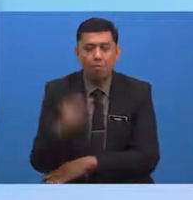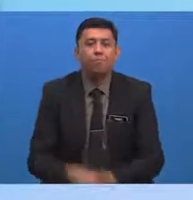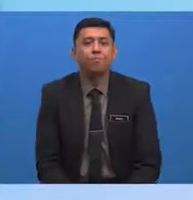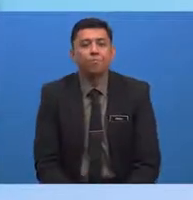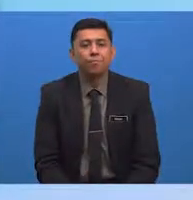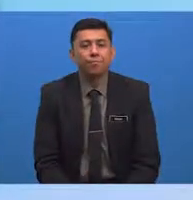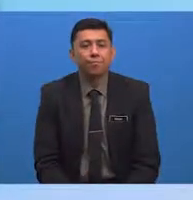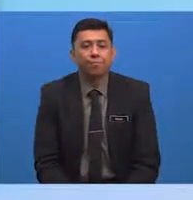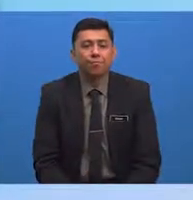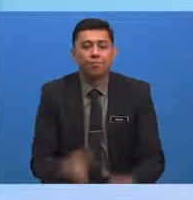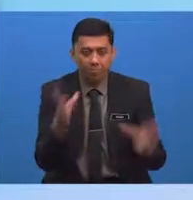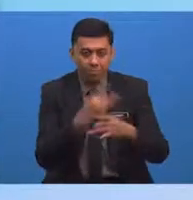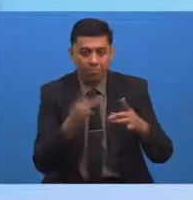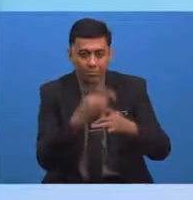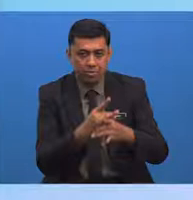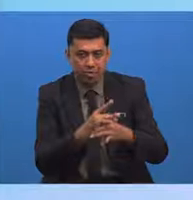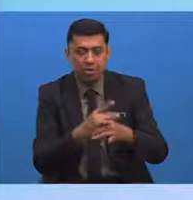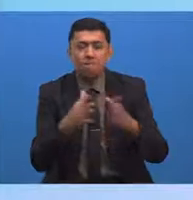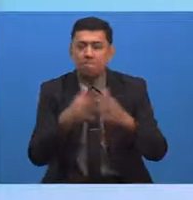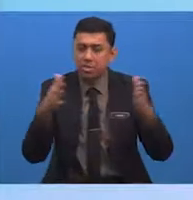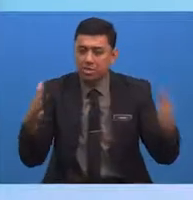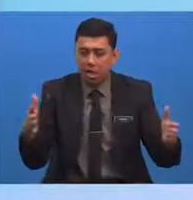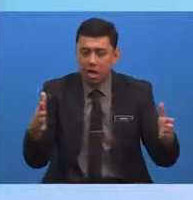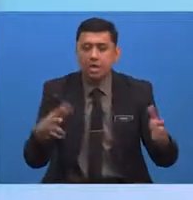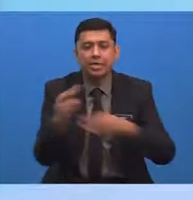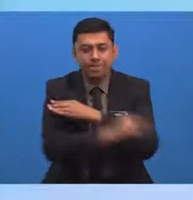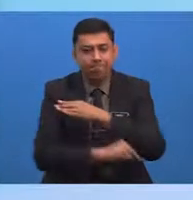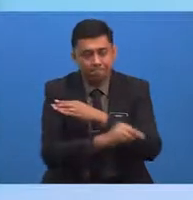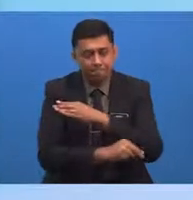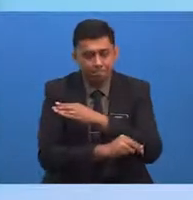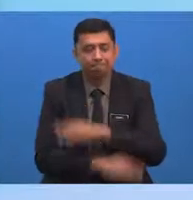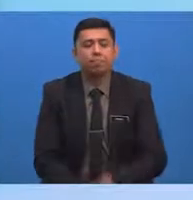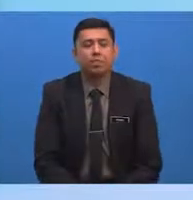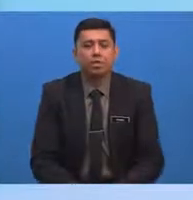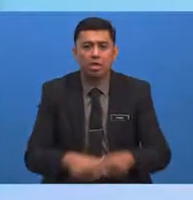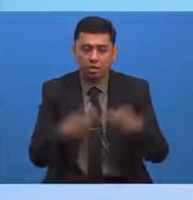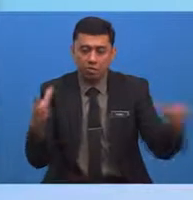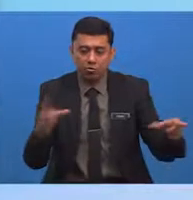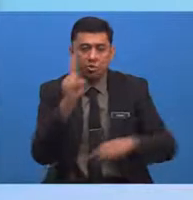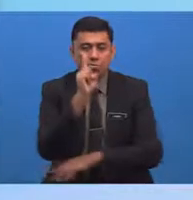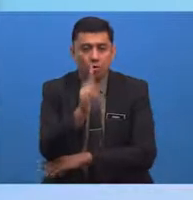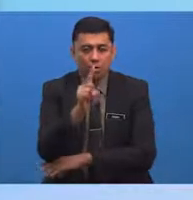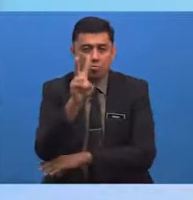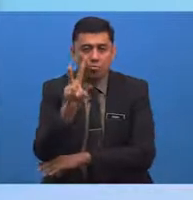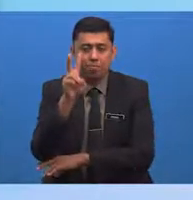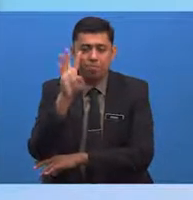murid-murid, Sarawak merupakan negeri terbesar di Malaysia? Keluasan negeri Sarawak ialah